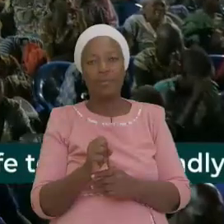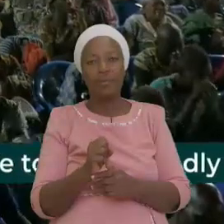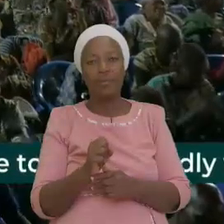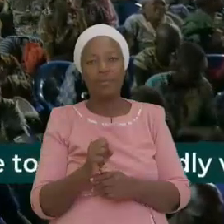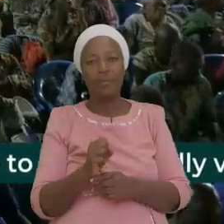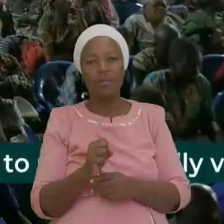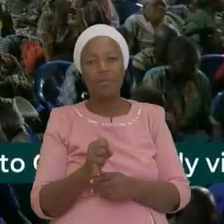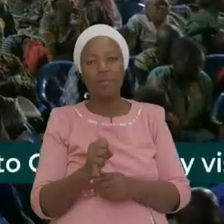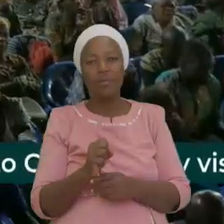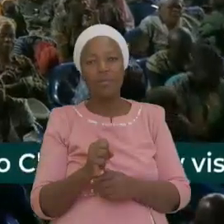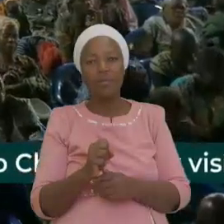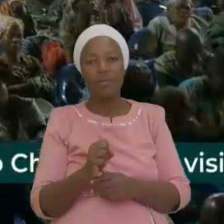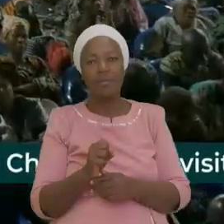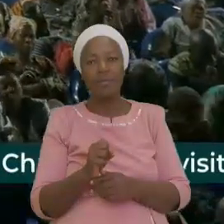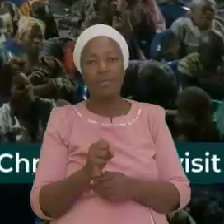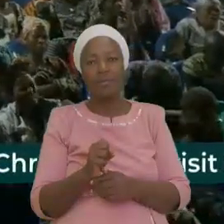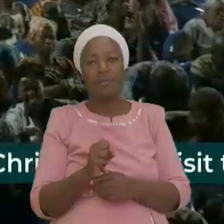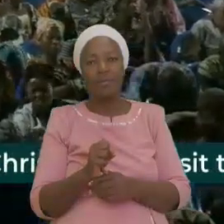Ne laissez personne évoluer